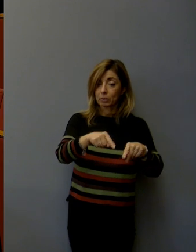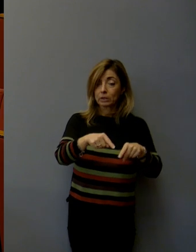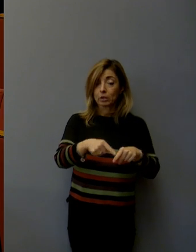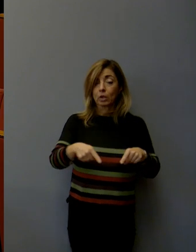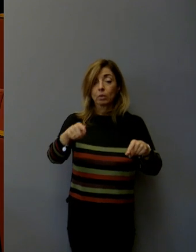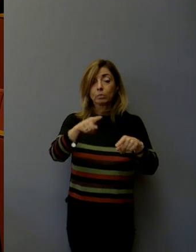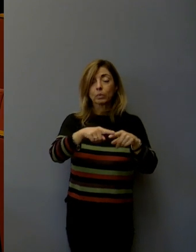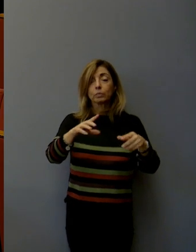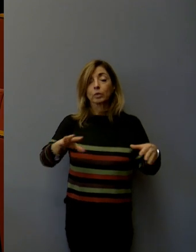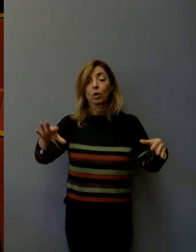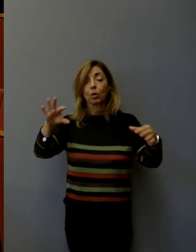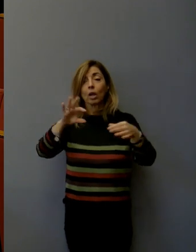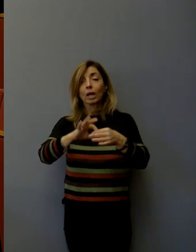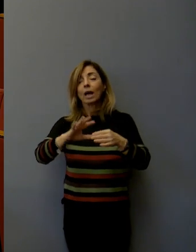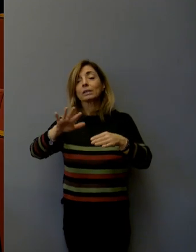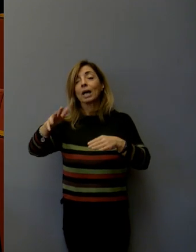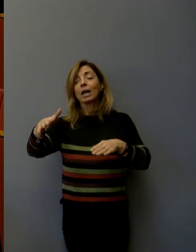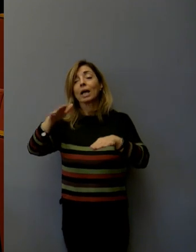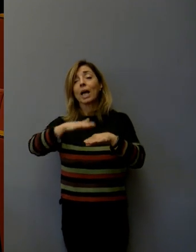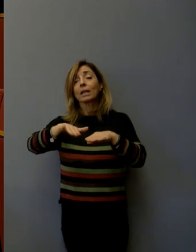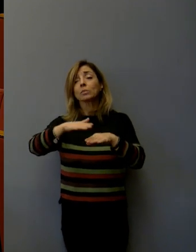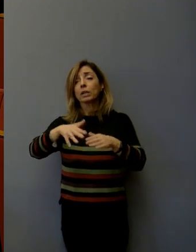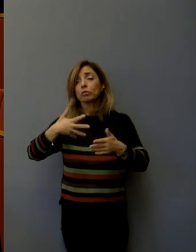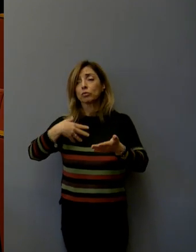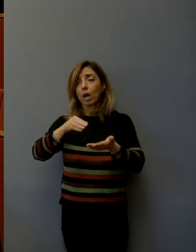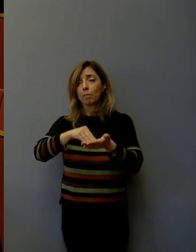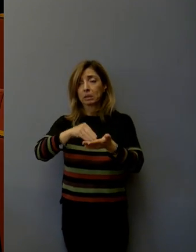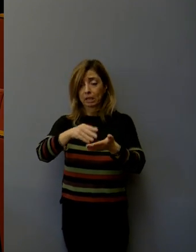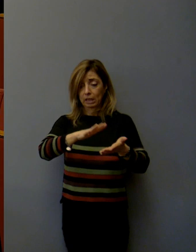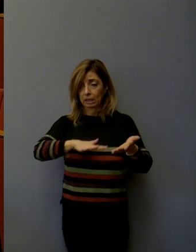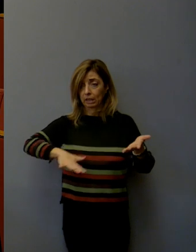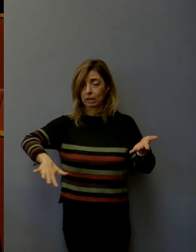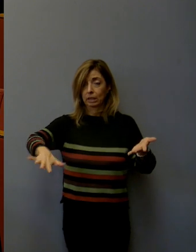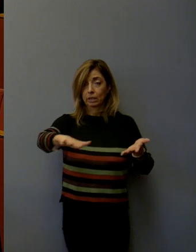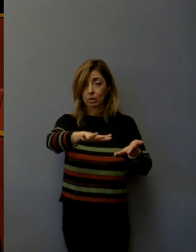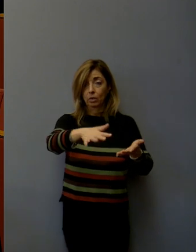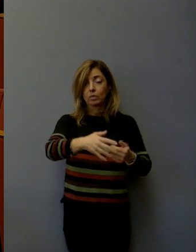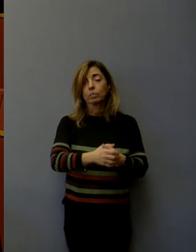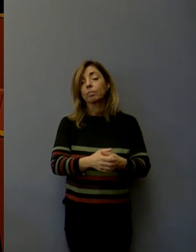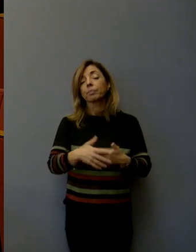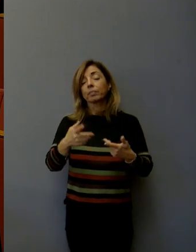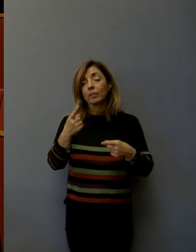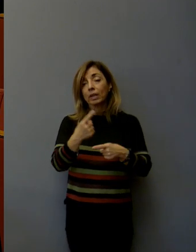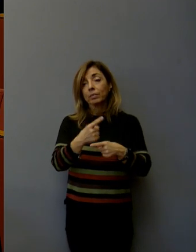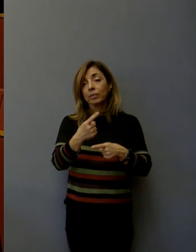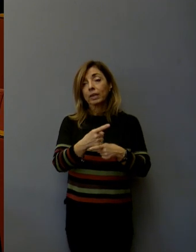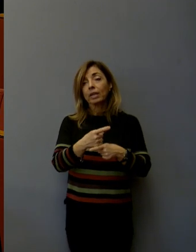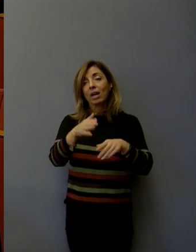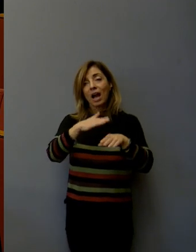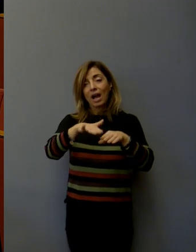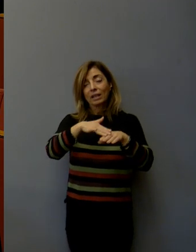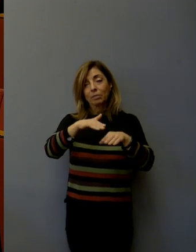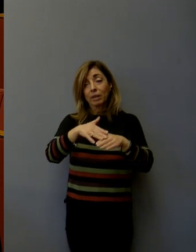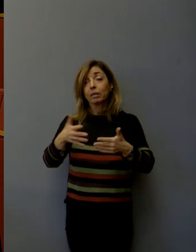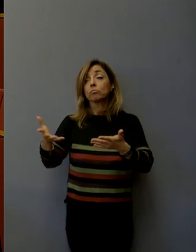collegarsi a esperienze già attive perché sul territorio ci sono tante esperienze attive Quindi bisogna accogliere questo tipo di esperienze